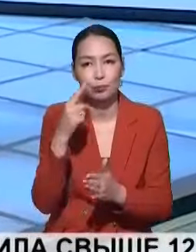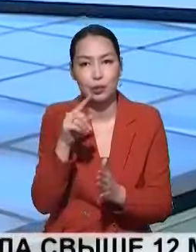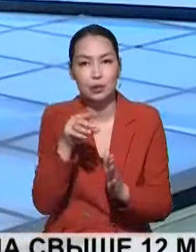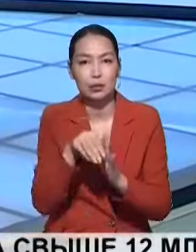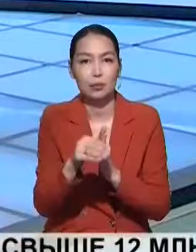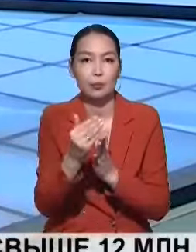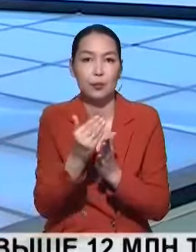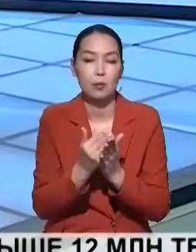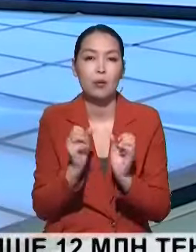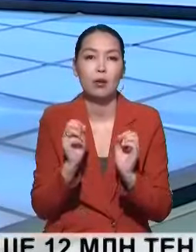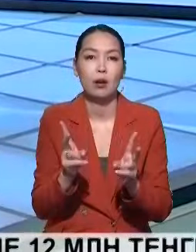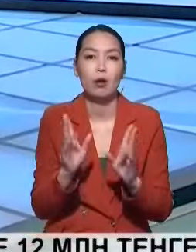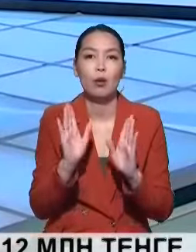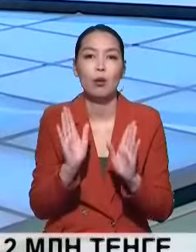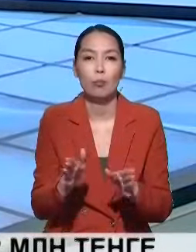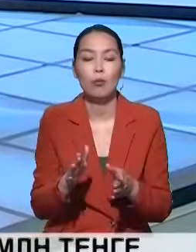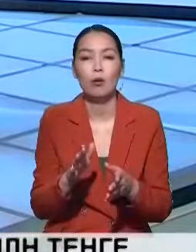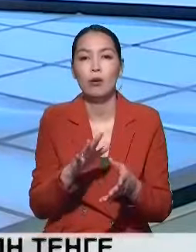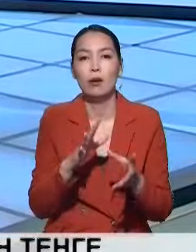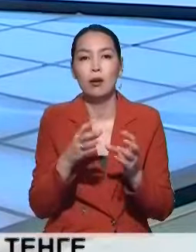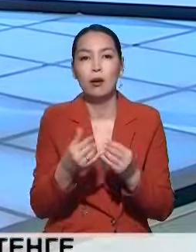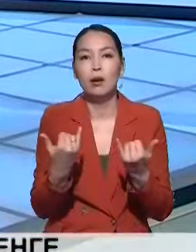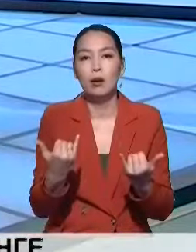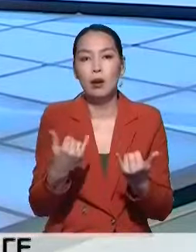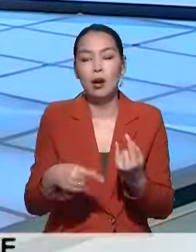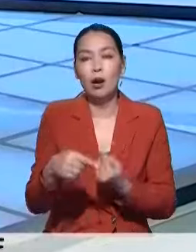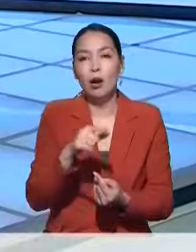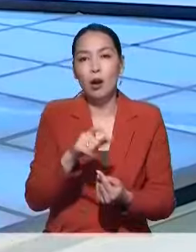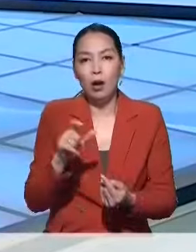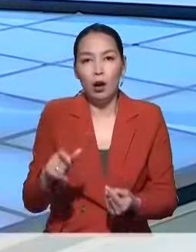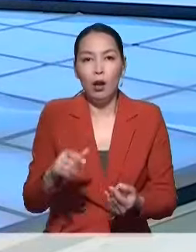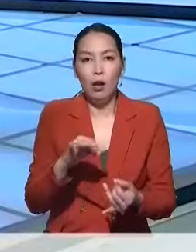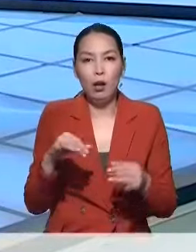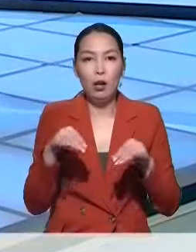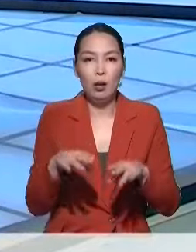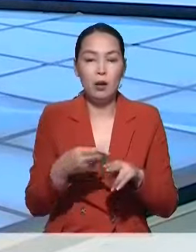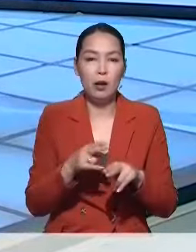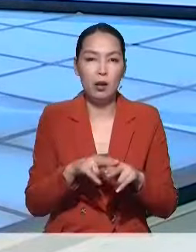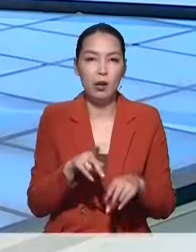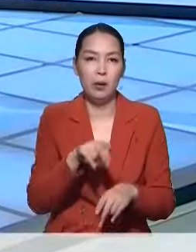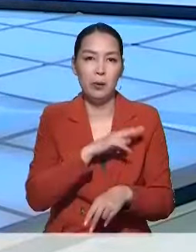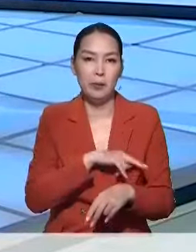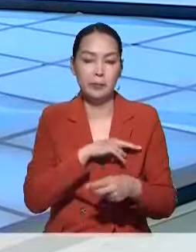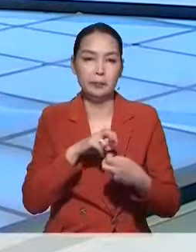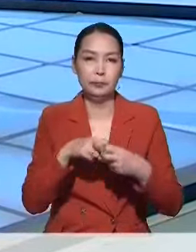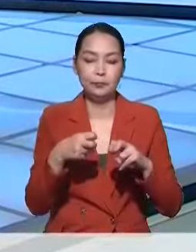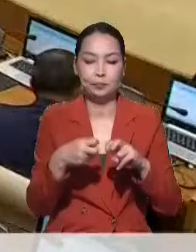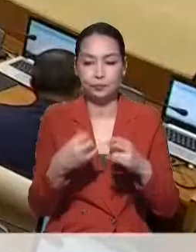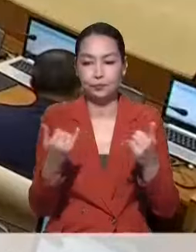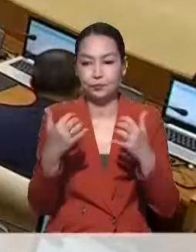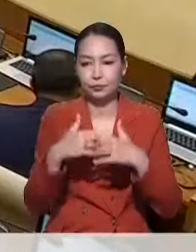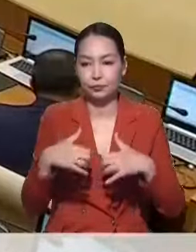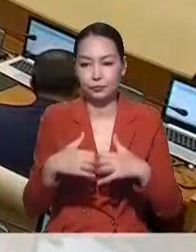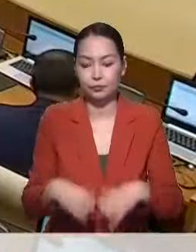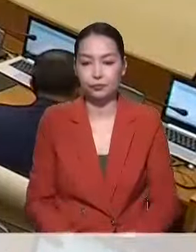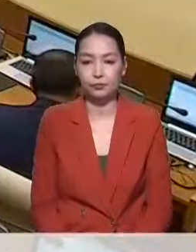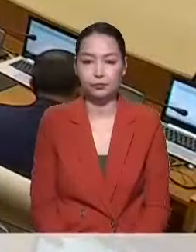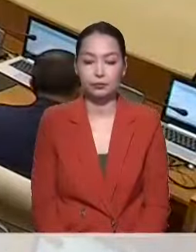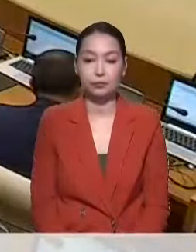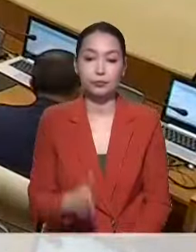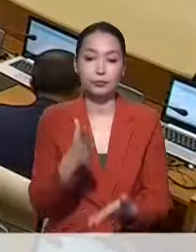как поправки отразятся на отечественном бизнесе и решит ли это системные проблемы, разбиралась Дильнас Насекенова.